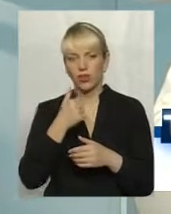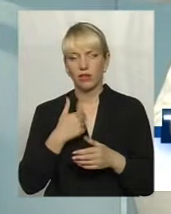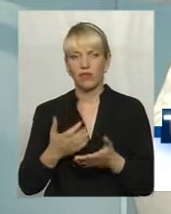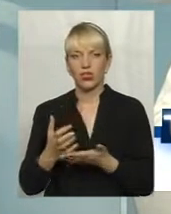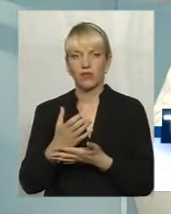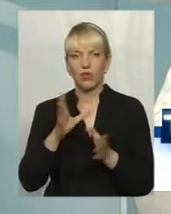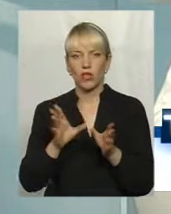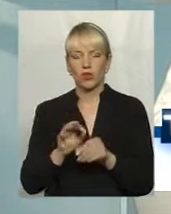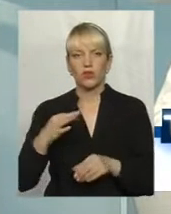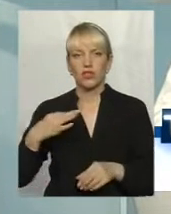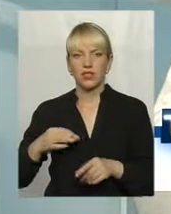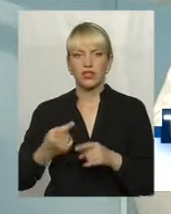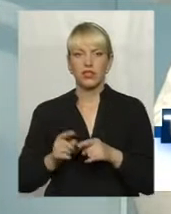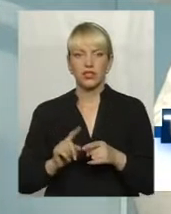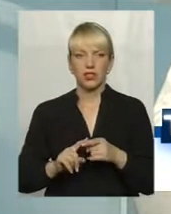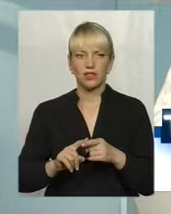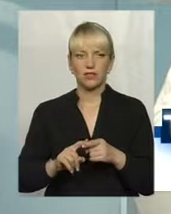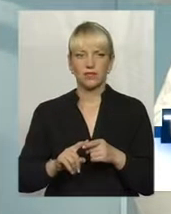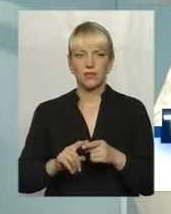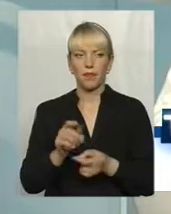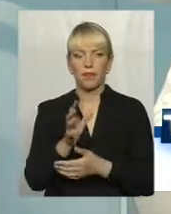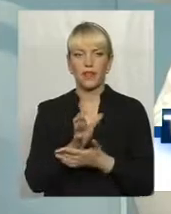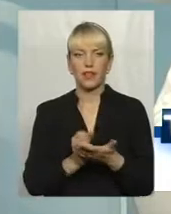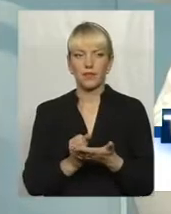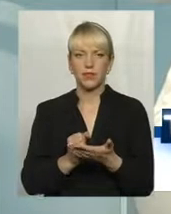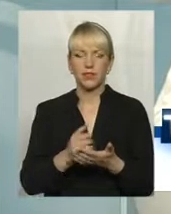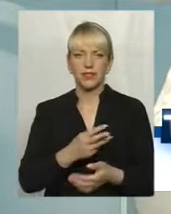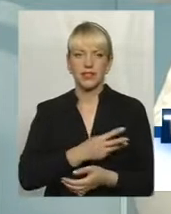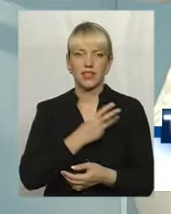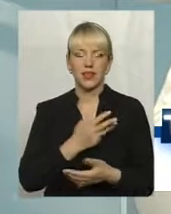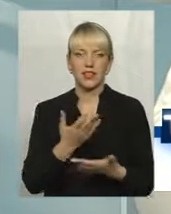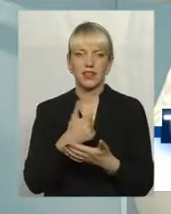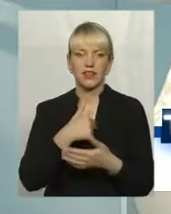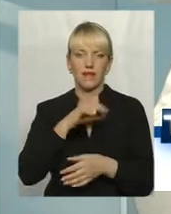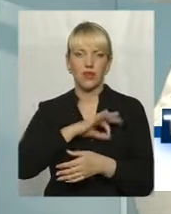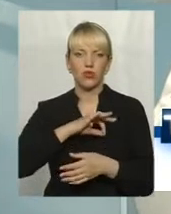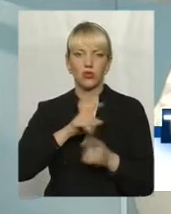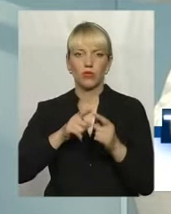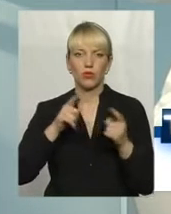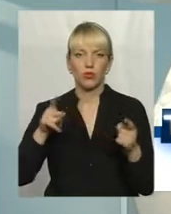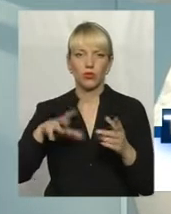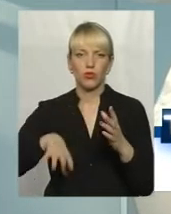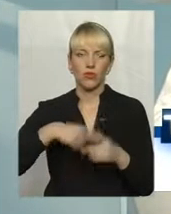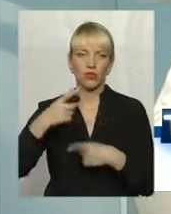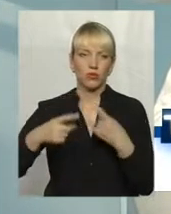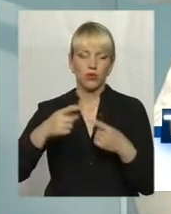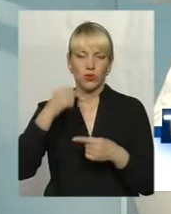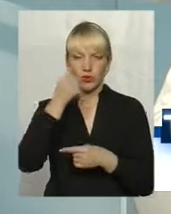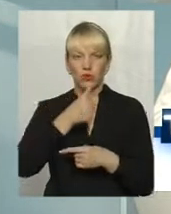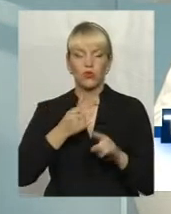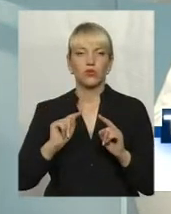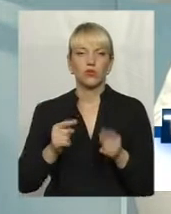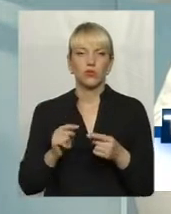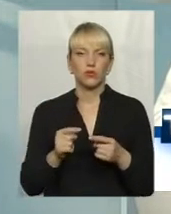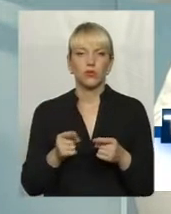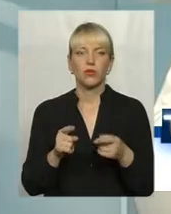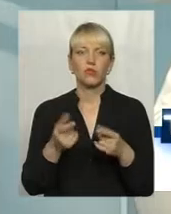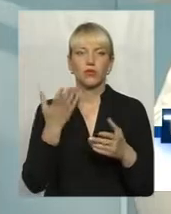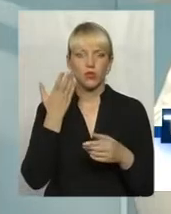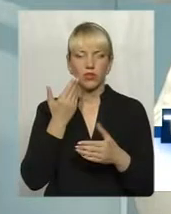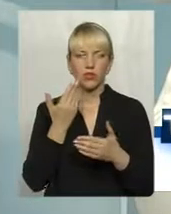це своєрідний запал енергії, який я використовую протягом всього наступного року. А чому? Тому що коли